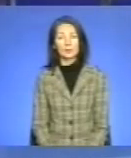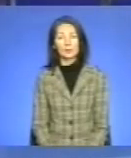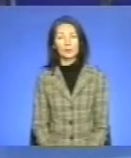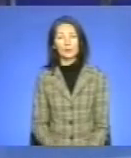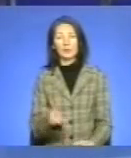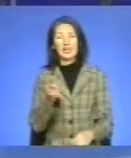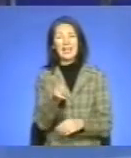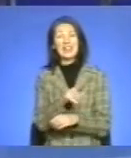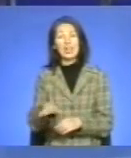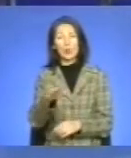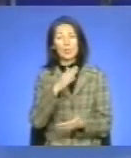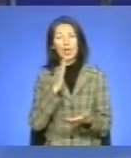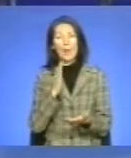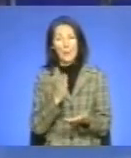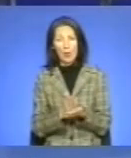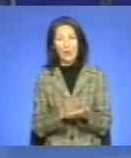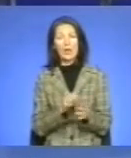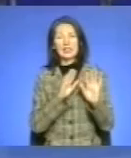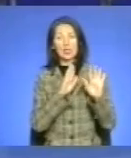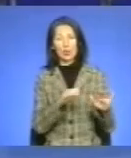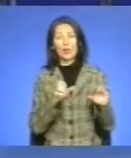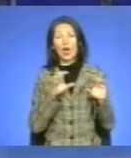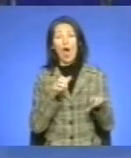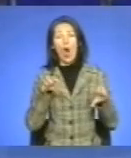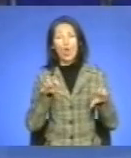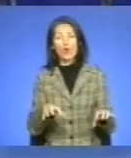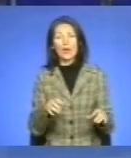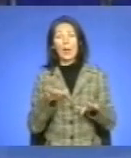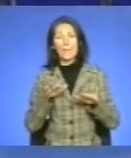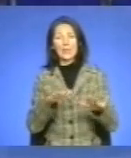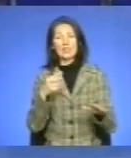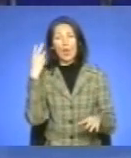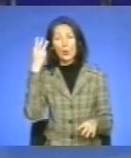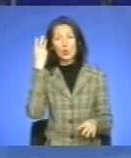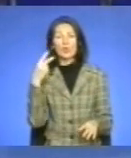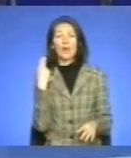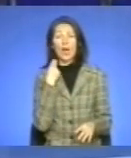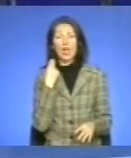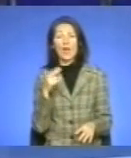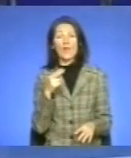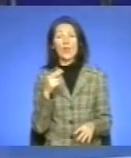На Тернопільщині перебуває заступник голови місії посольства Великої Британії в Україні Мартін Дей.